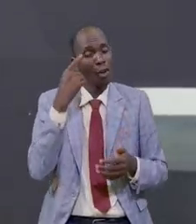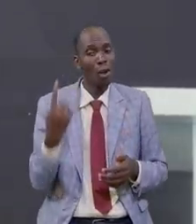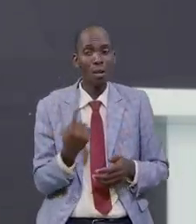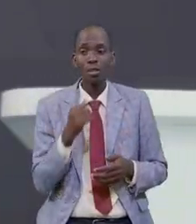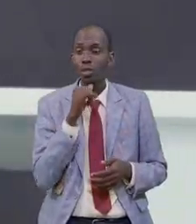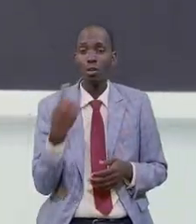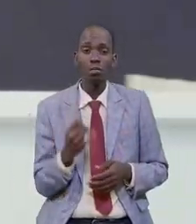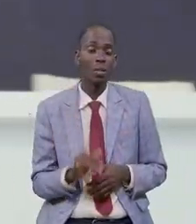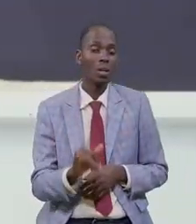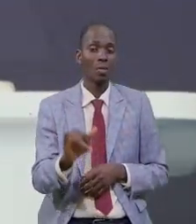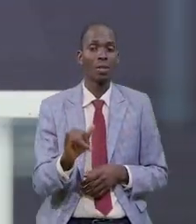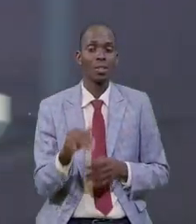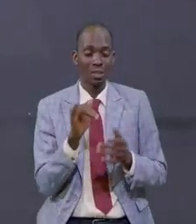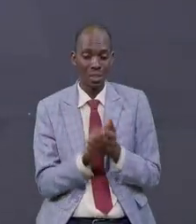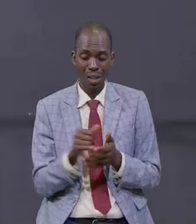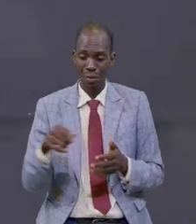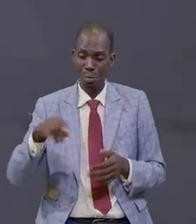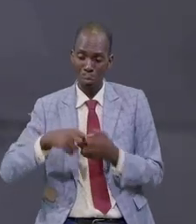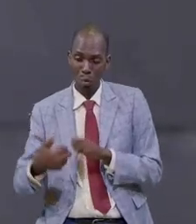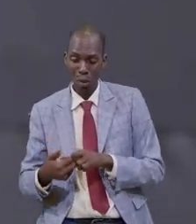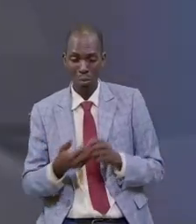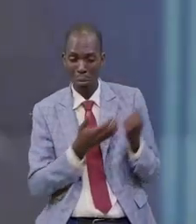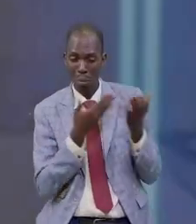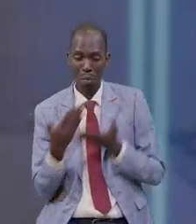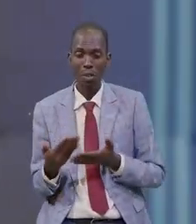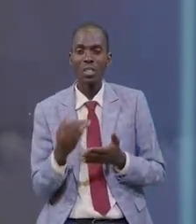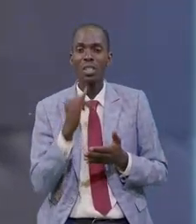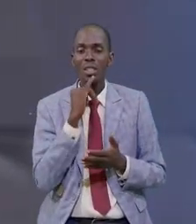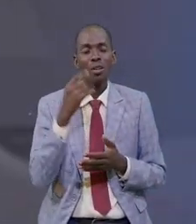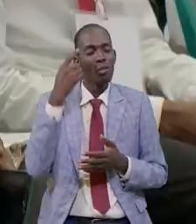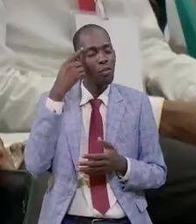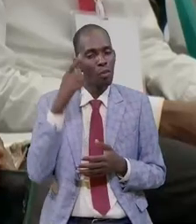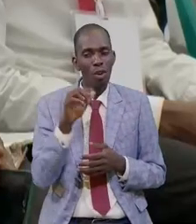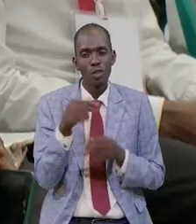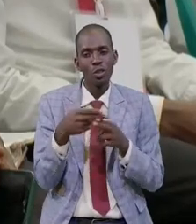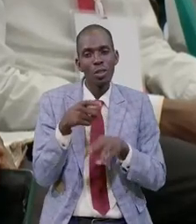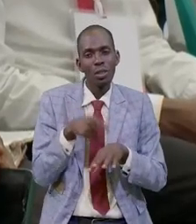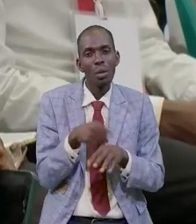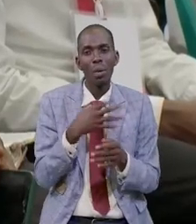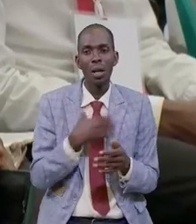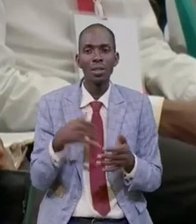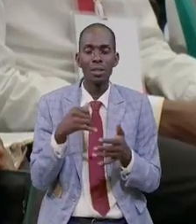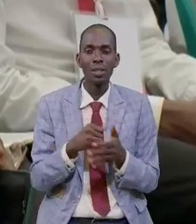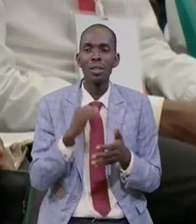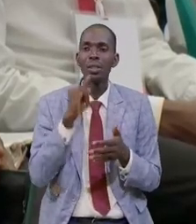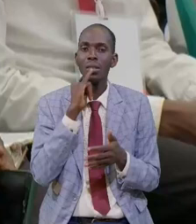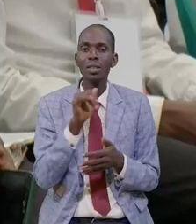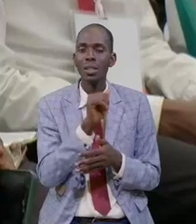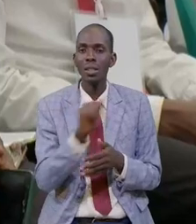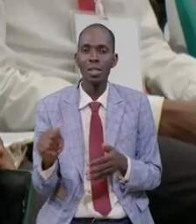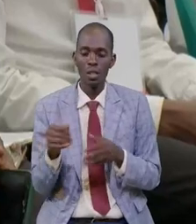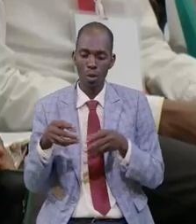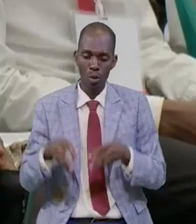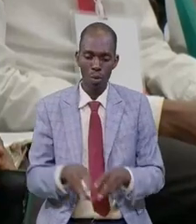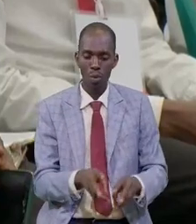sur ton chemin vers le palais j'ai d cette fausse est une bonne